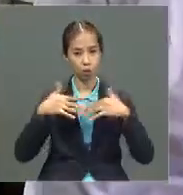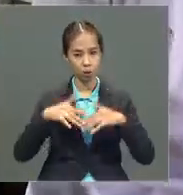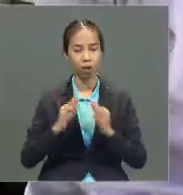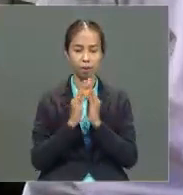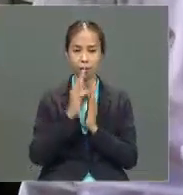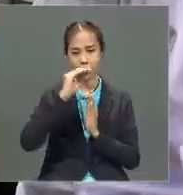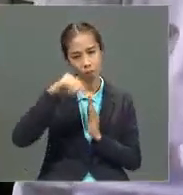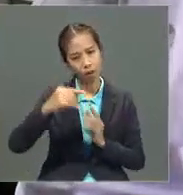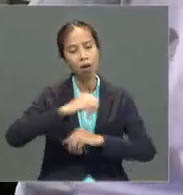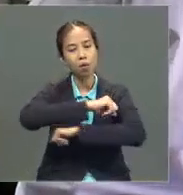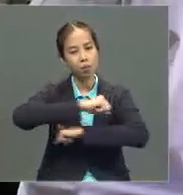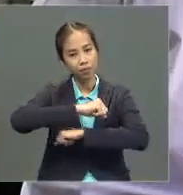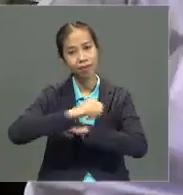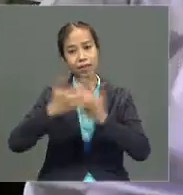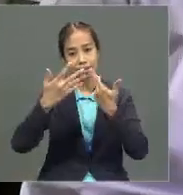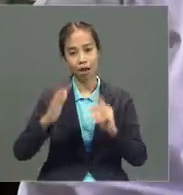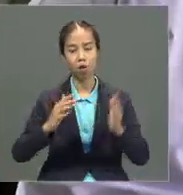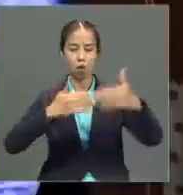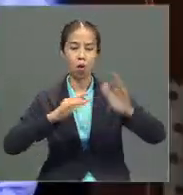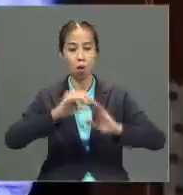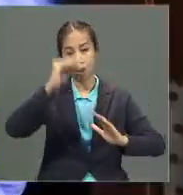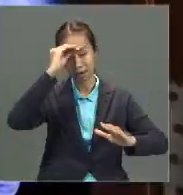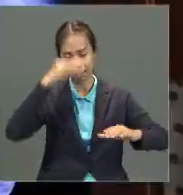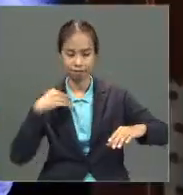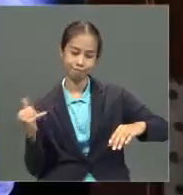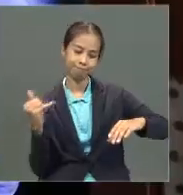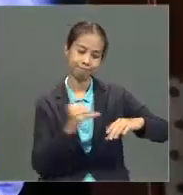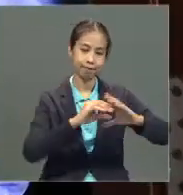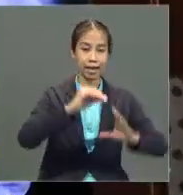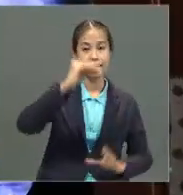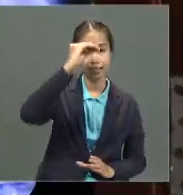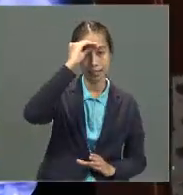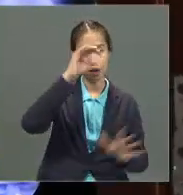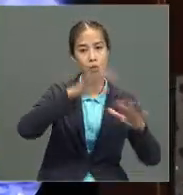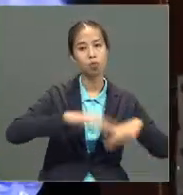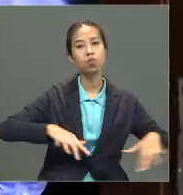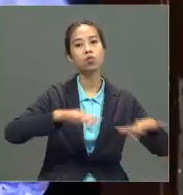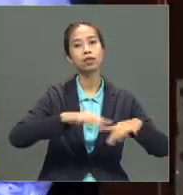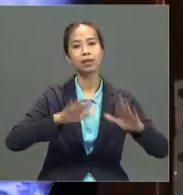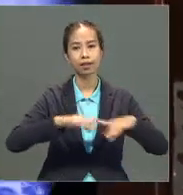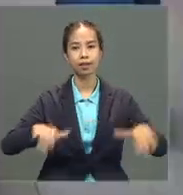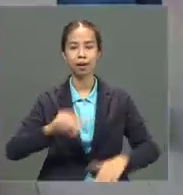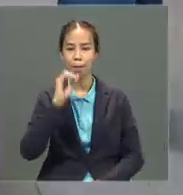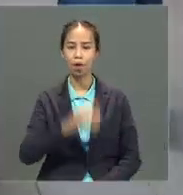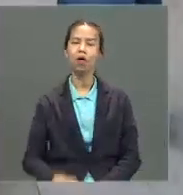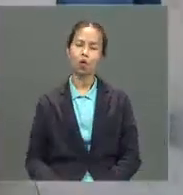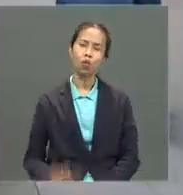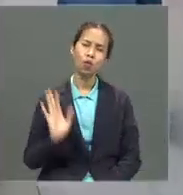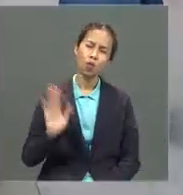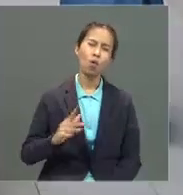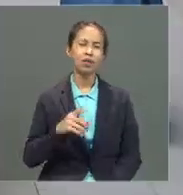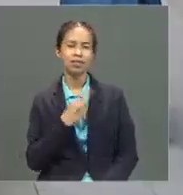สวดมนต์ออกกำลังกายก่อนที่จะเข้าห้องเรียนไปทำการเรียนการสอนตามปกติน้องๆบอกว่าดีใจค่ะได้กลับม